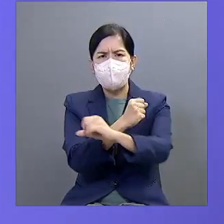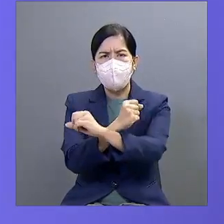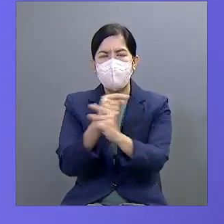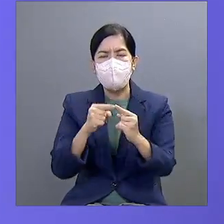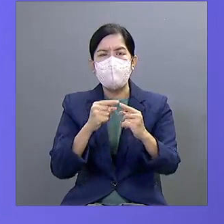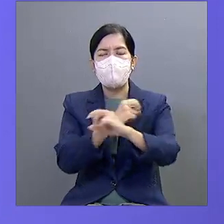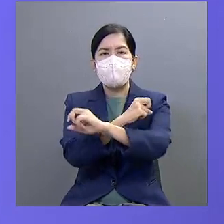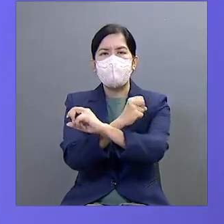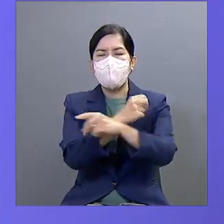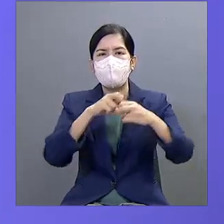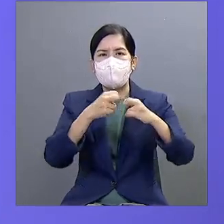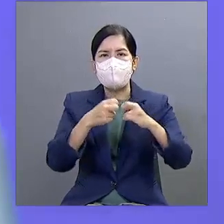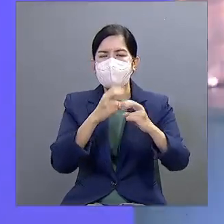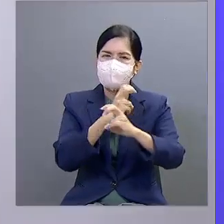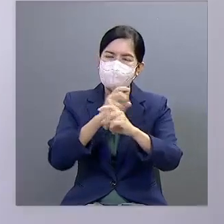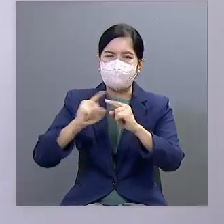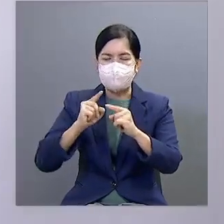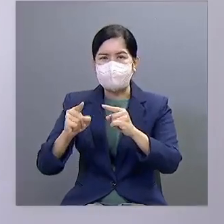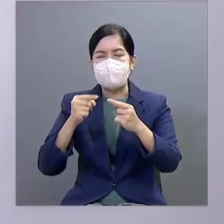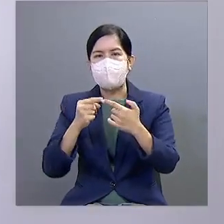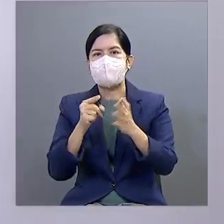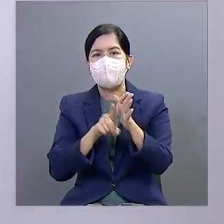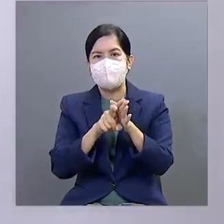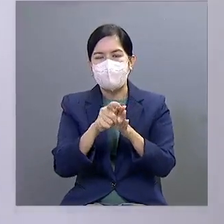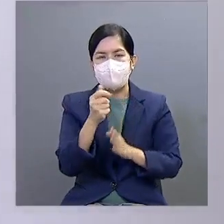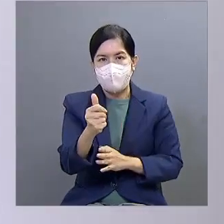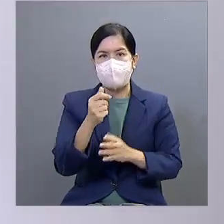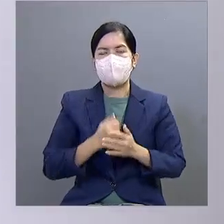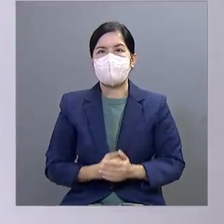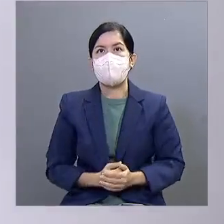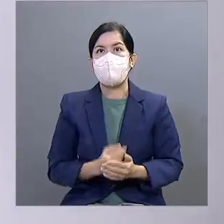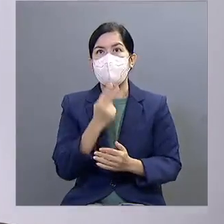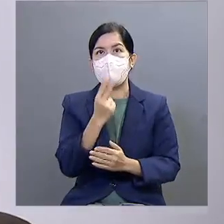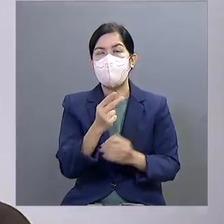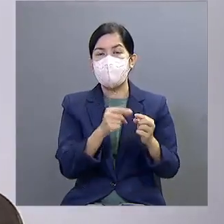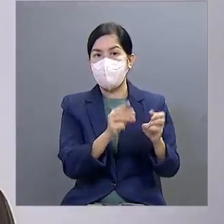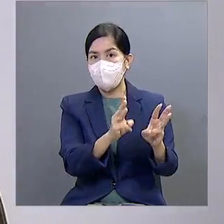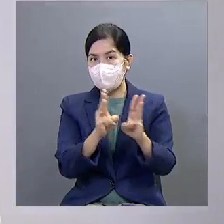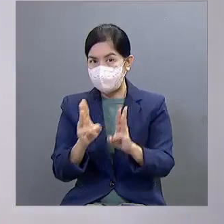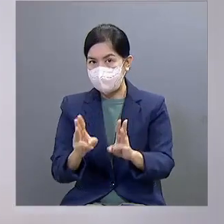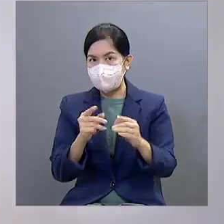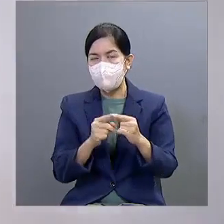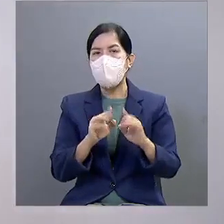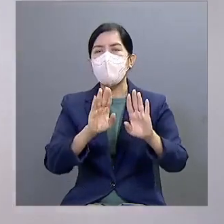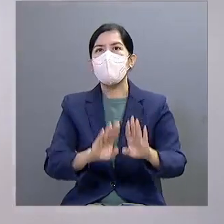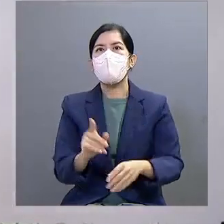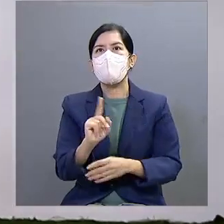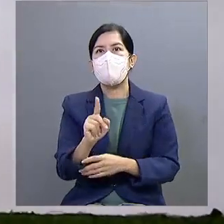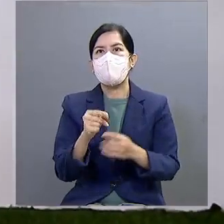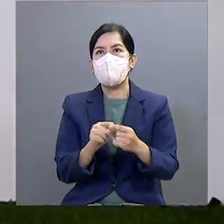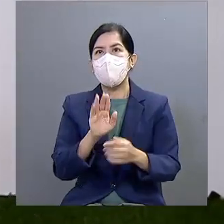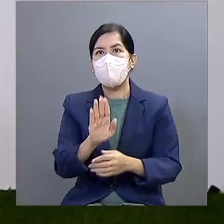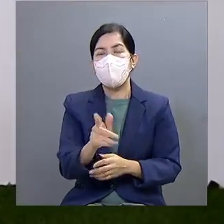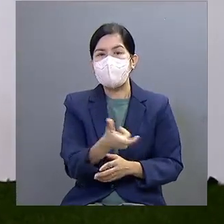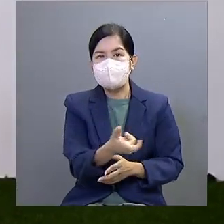คะแล้วก็ปลอดภัยด้วยเดี๋ยววันนี้การจะมาสาธิตวิธีการใช้งานสเปรย์ดับกลิ่นฉี่หมาแมวนะ